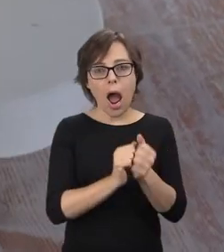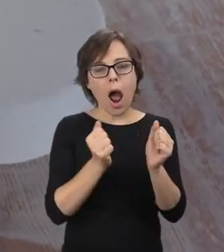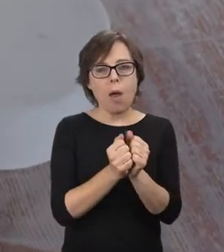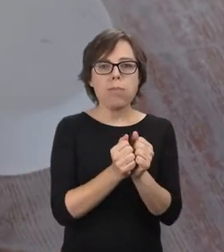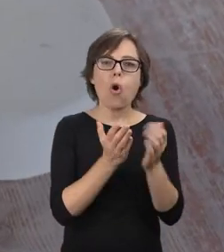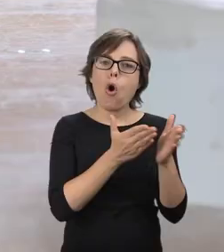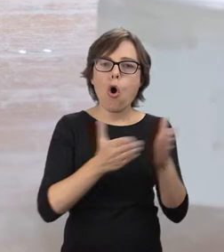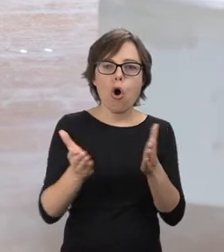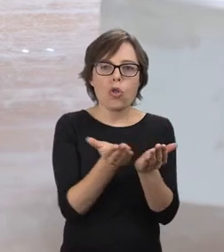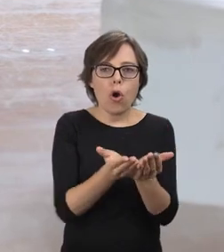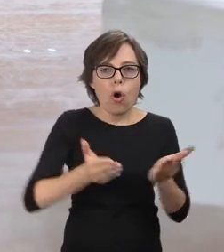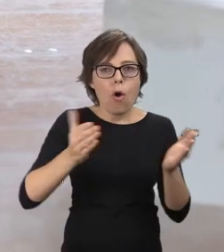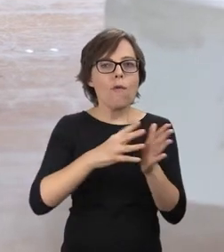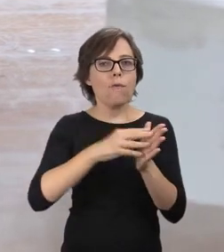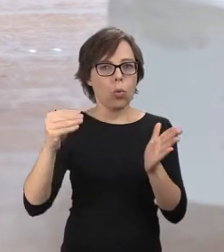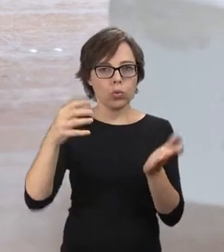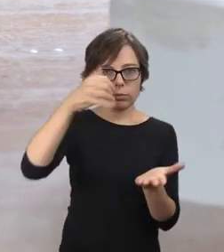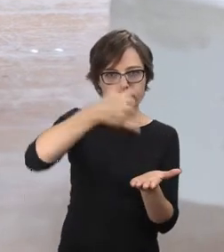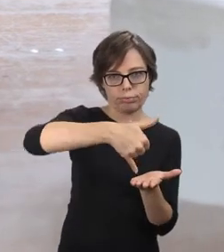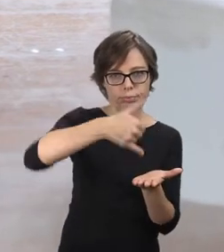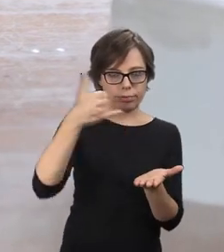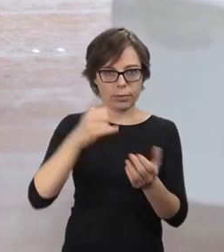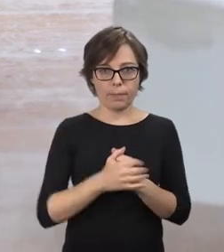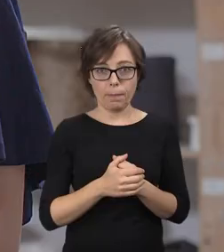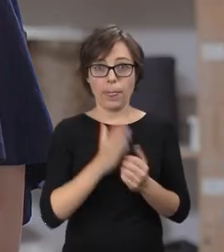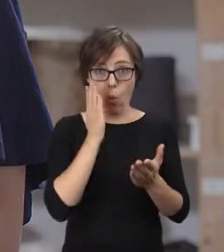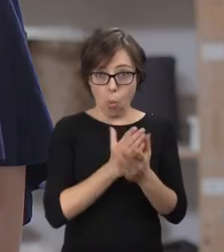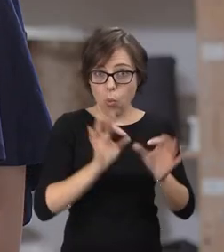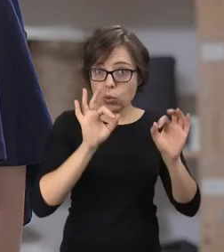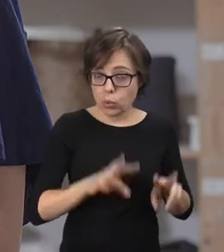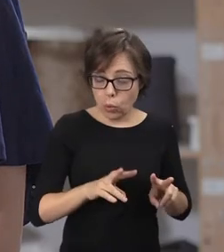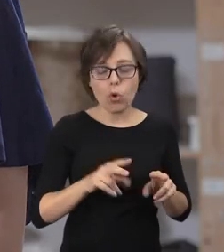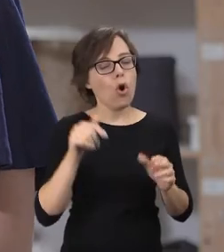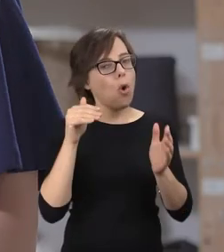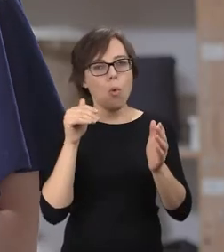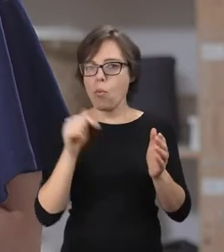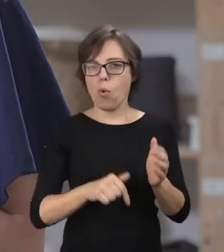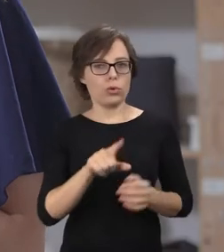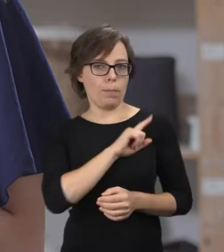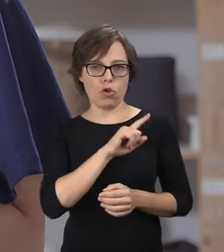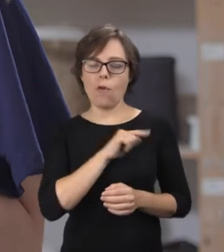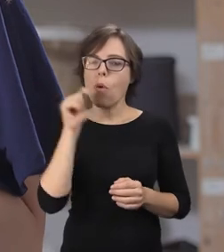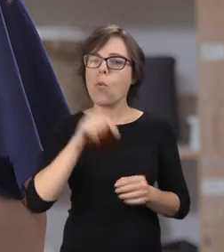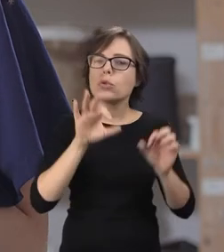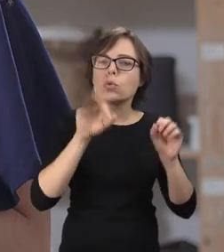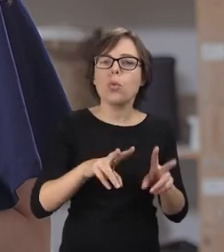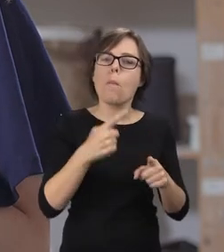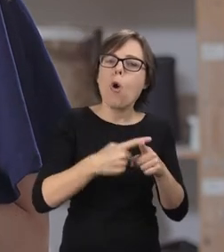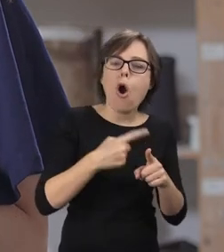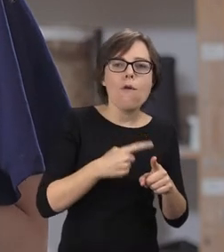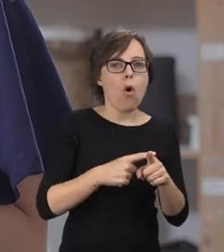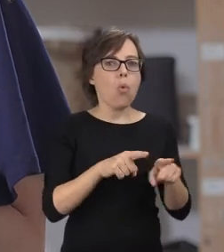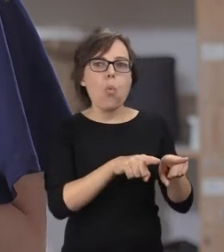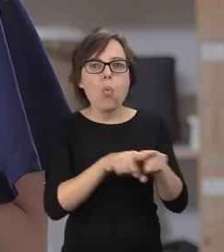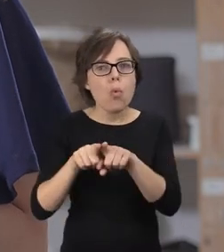w formie. Kiedy te wyroby dobrze wyschną i już przy tym schnięciu trzeba bardzo, bardzo uważać, żeby schły równomiernie, żeby schły powoli,